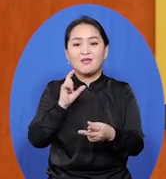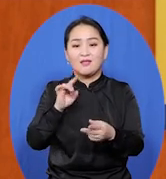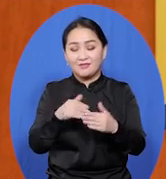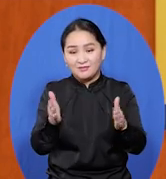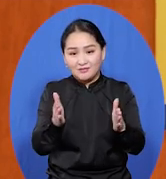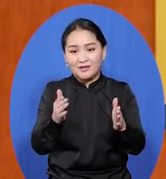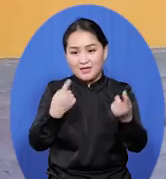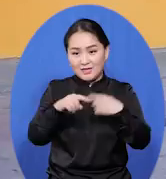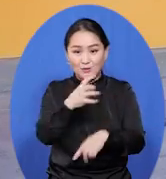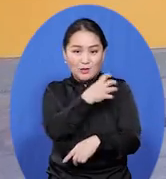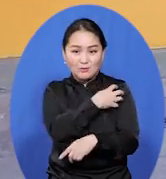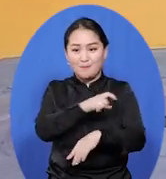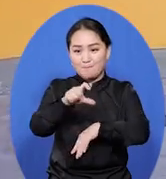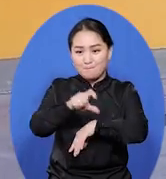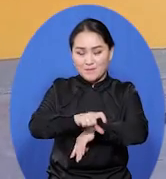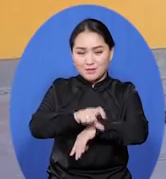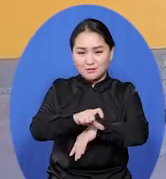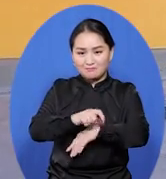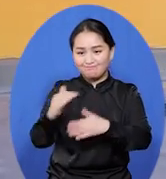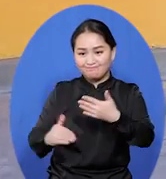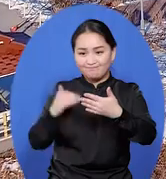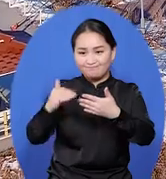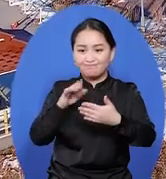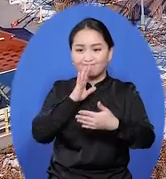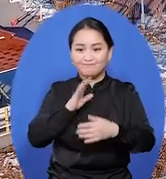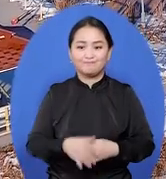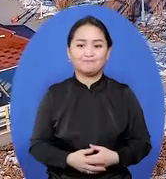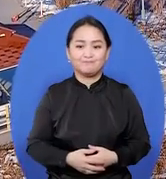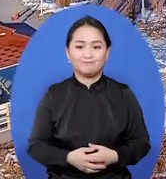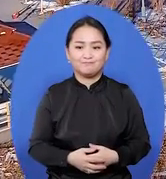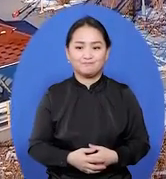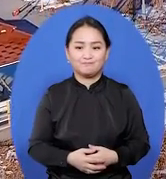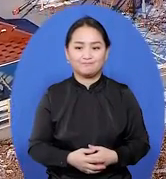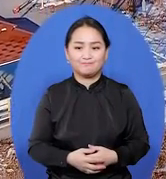хариуцлагатай, мэрэгжлийн түвшинд хүргэх чиг үүрэгтэй байгуулах хамт олон юм.